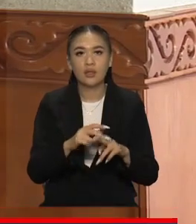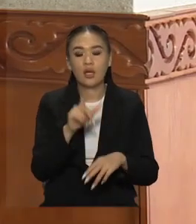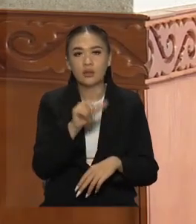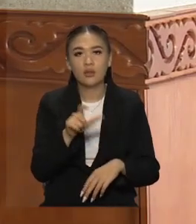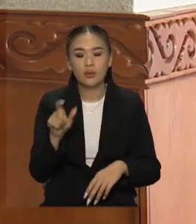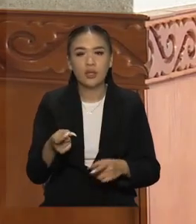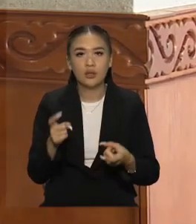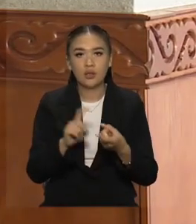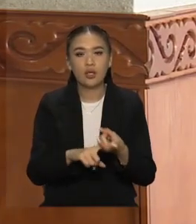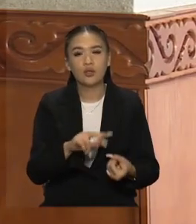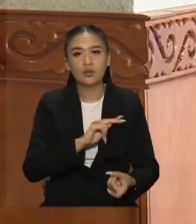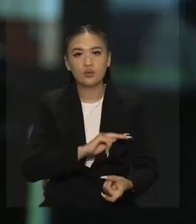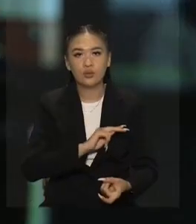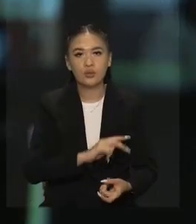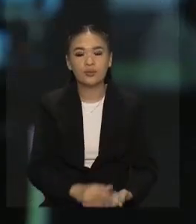өзің сәйкес жұмыс жүргізеді.